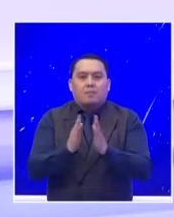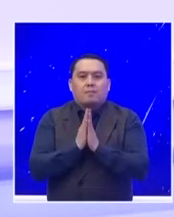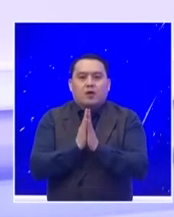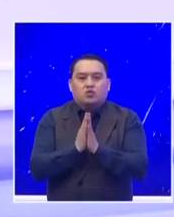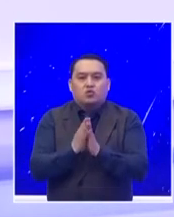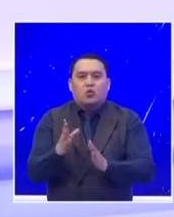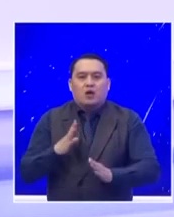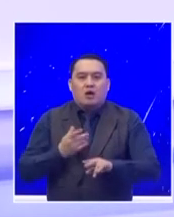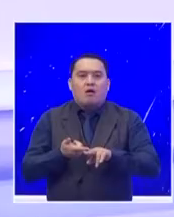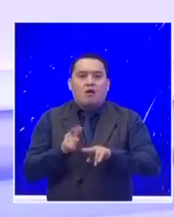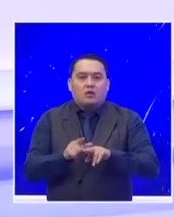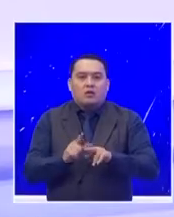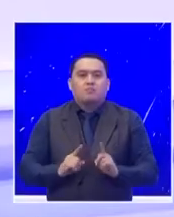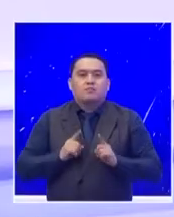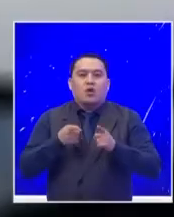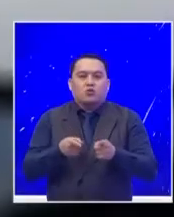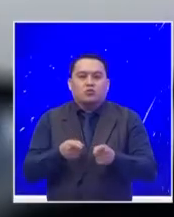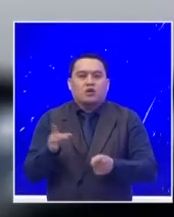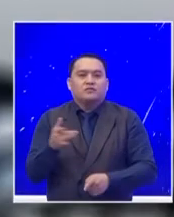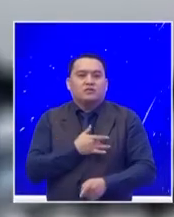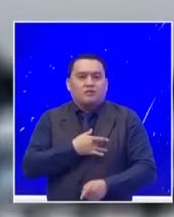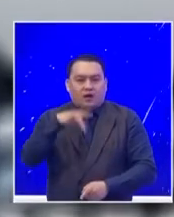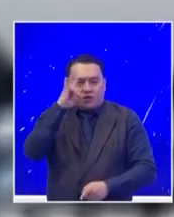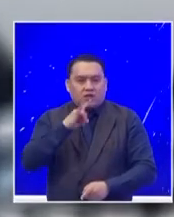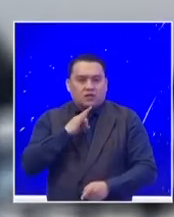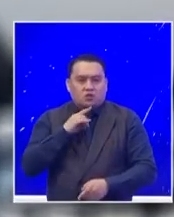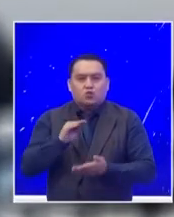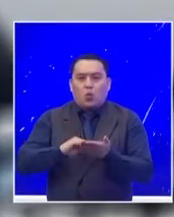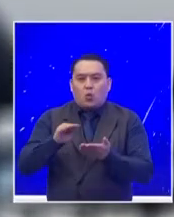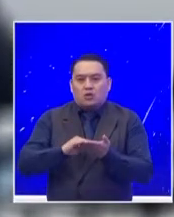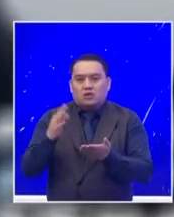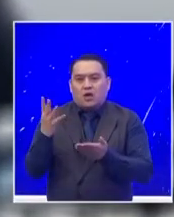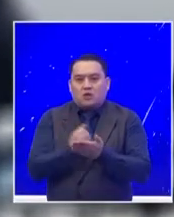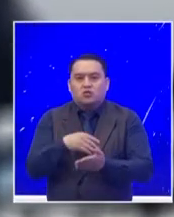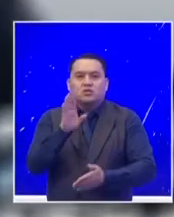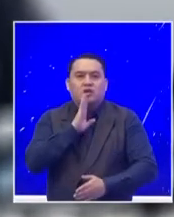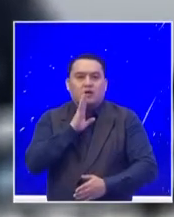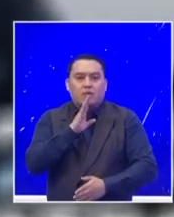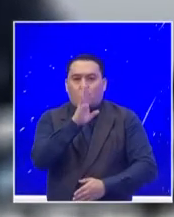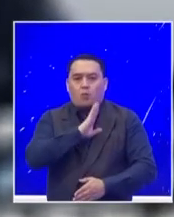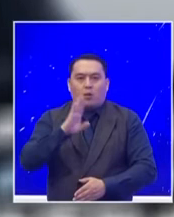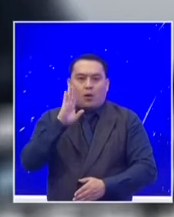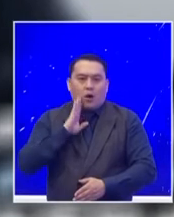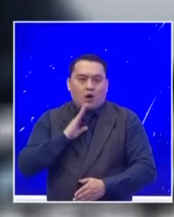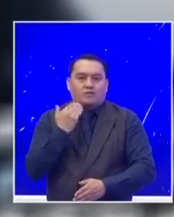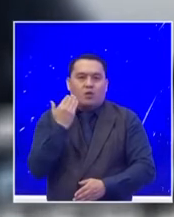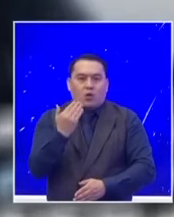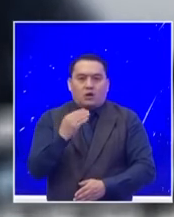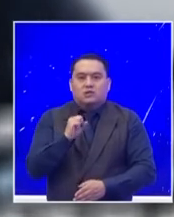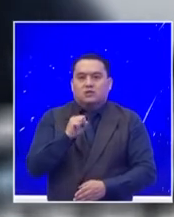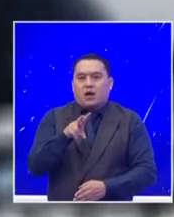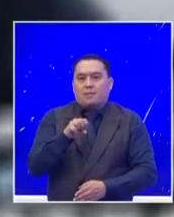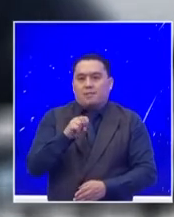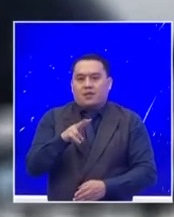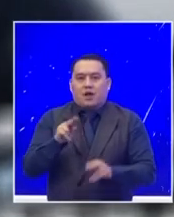просящему милостыню. Этот поступок тронул сердца казахстанцев. Журналисты нашли эту девочку и ее маму Динару Карабалину.